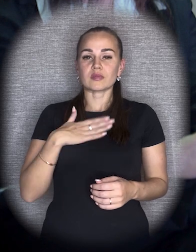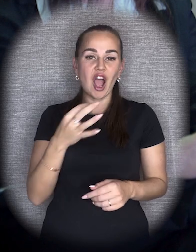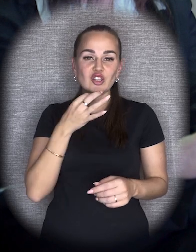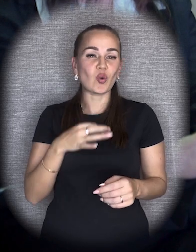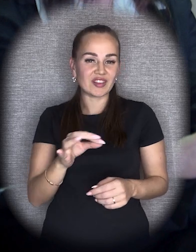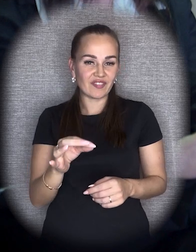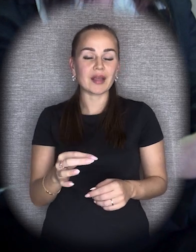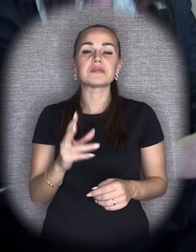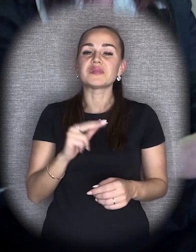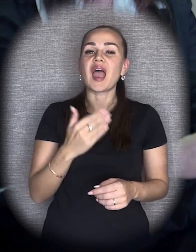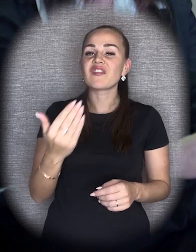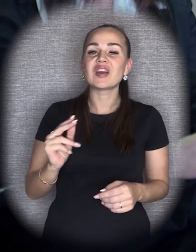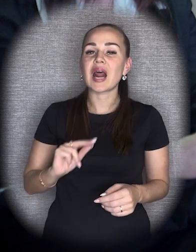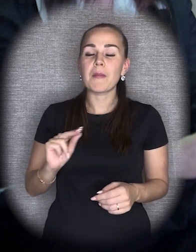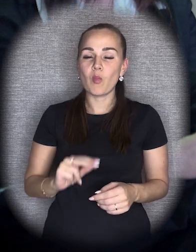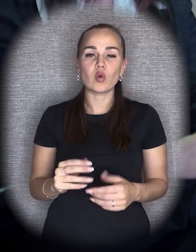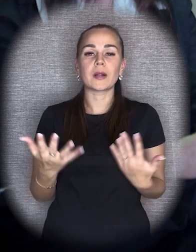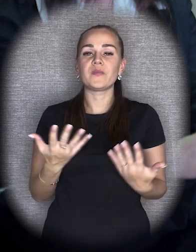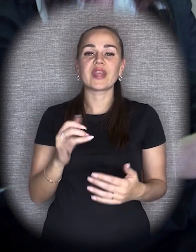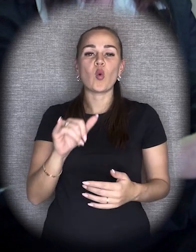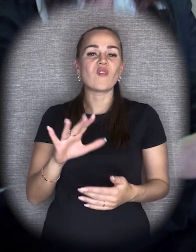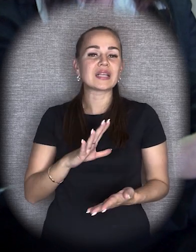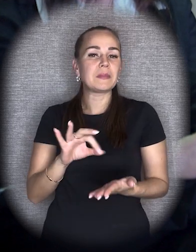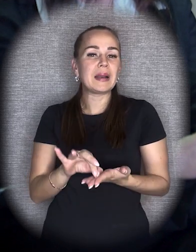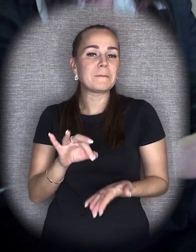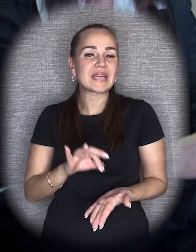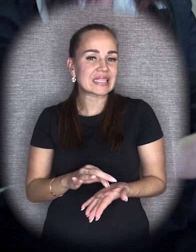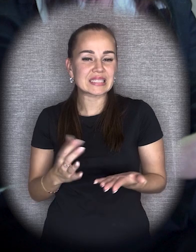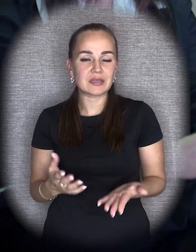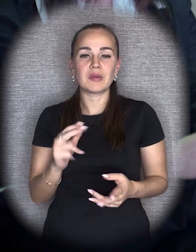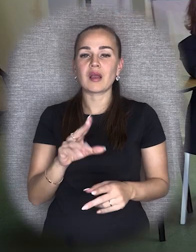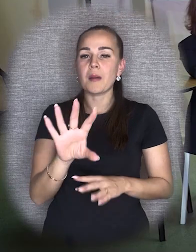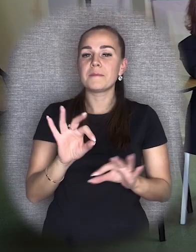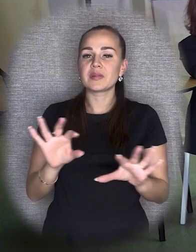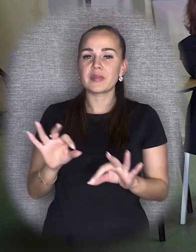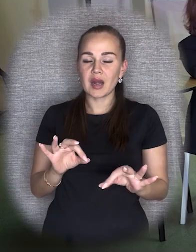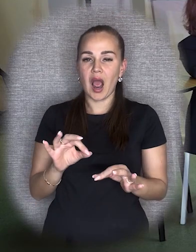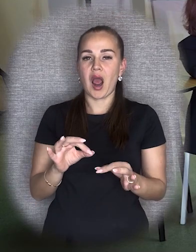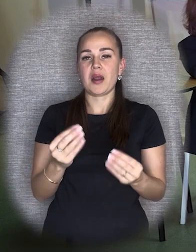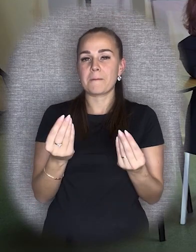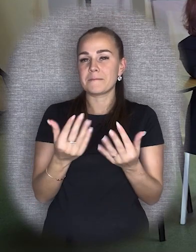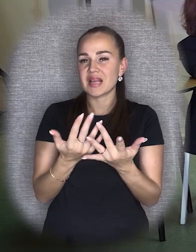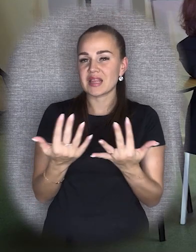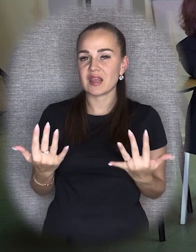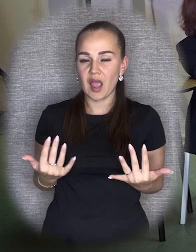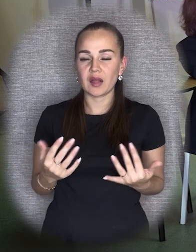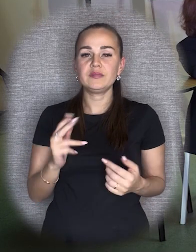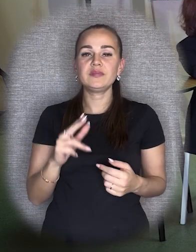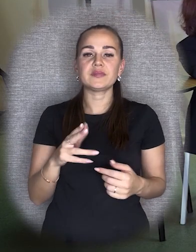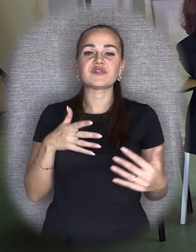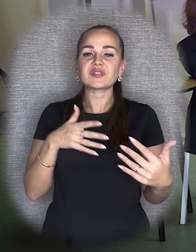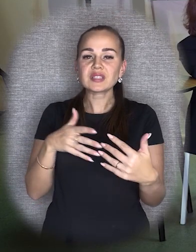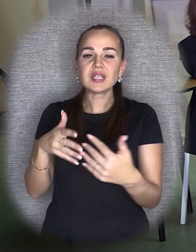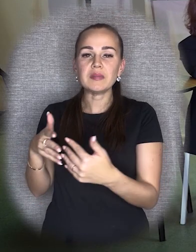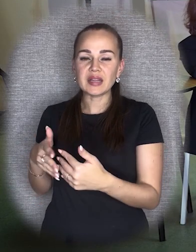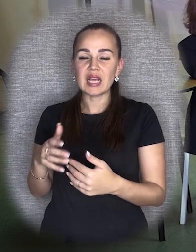хронике. Как вы работали, по какими принципами руководствовались, как подбирали материал, как взаимодействовали со